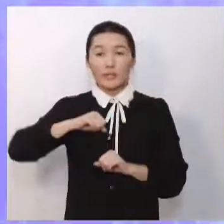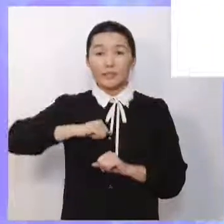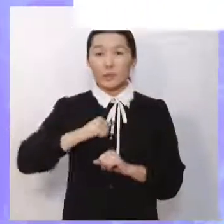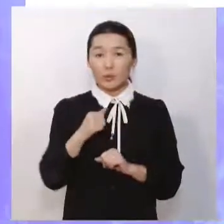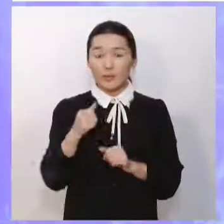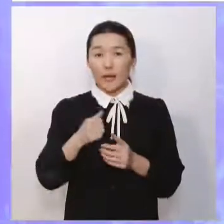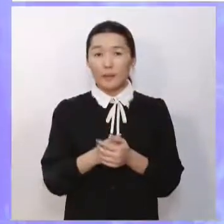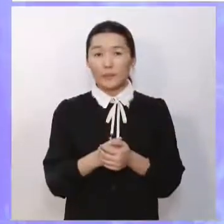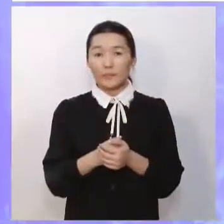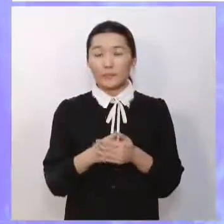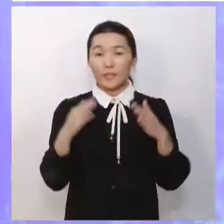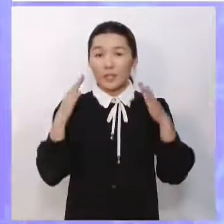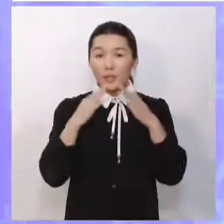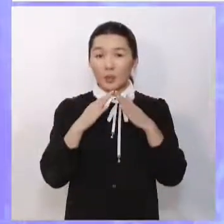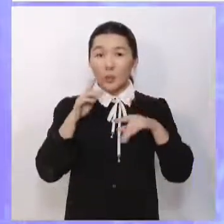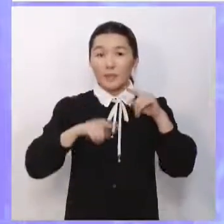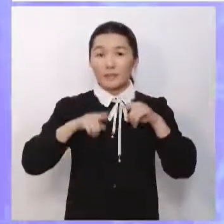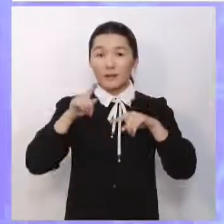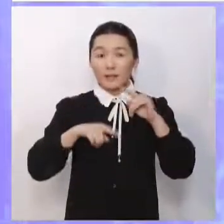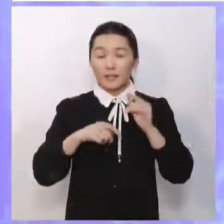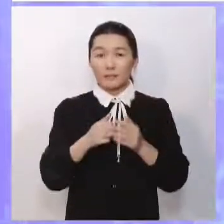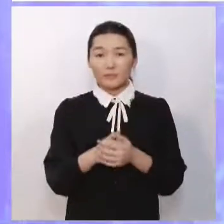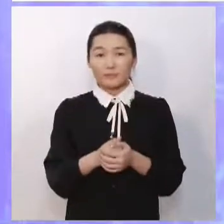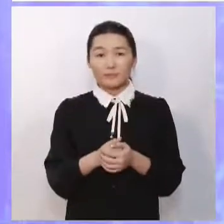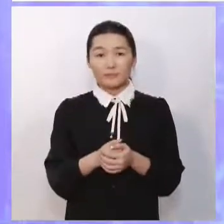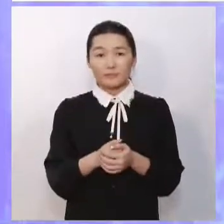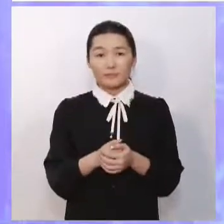друзьями и дома с родными.